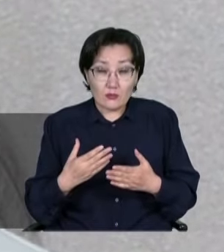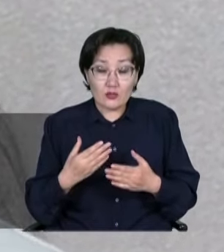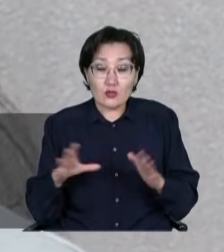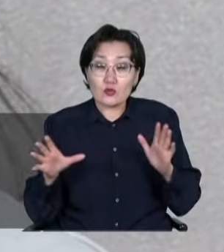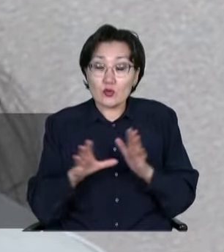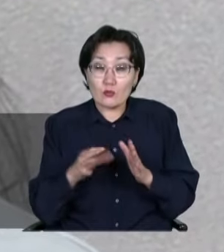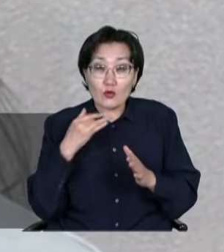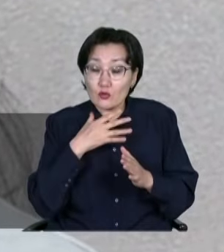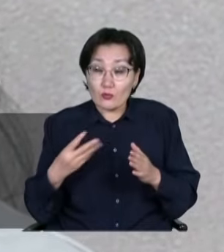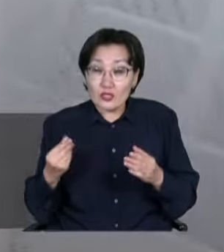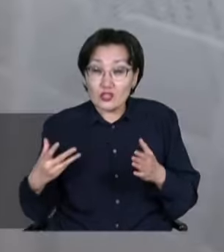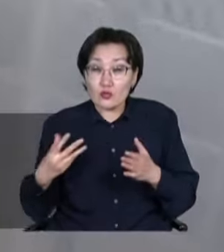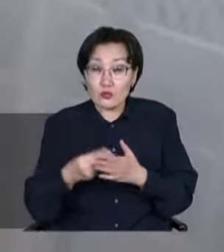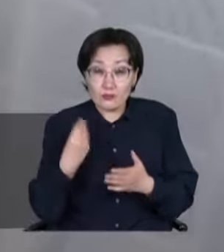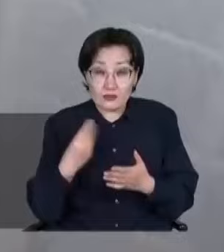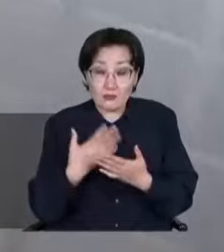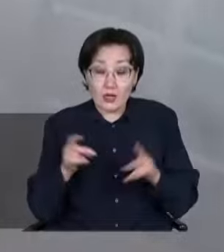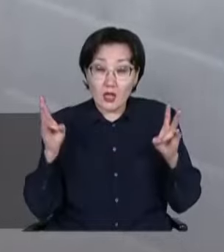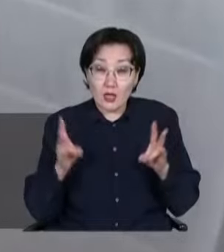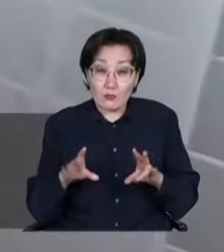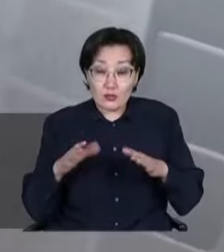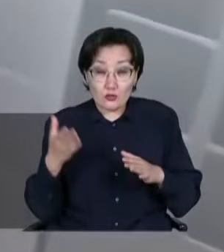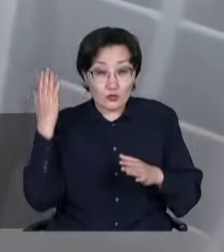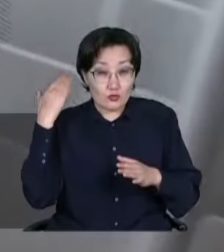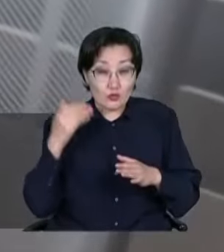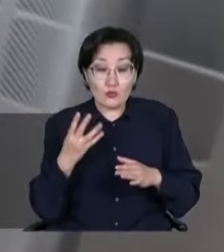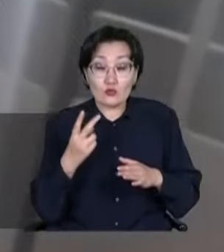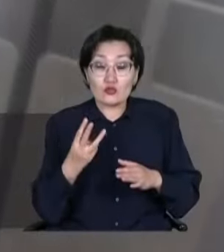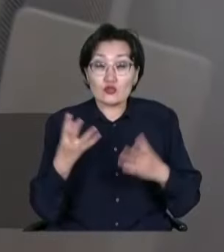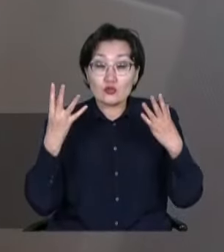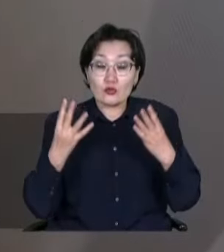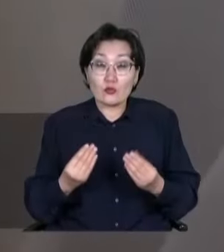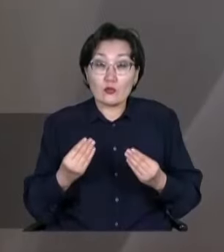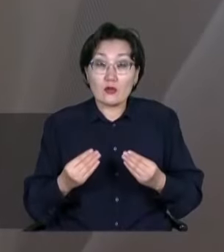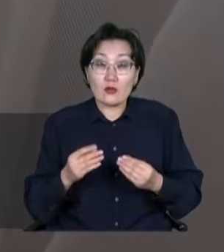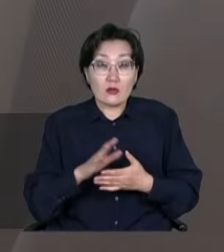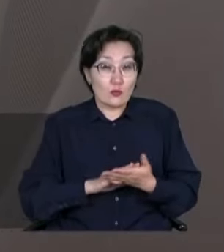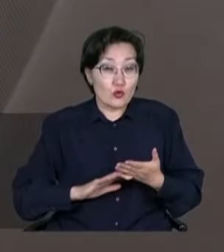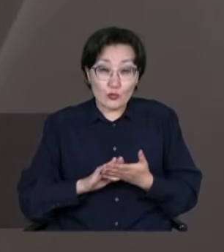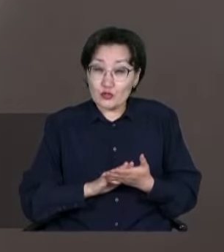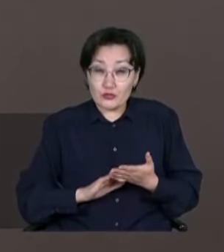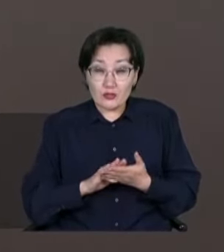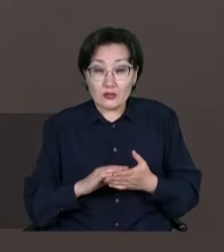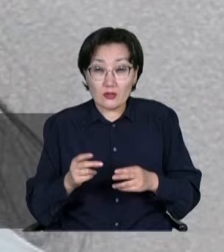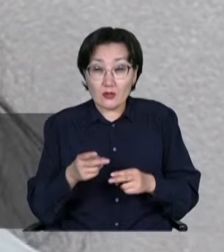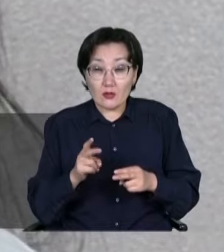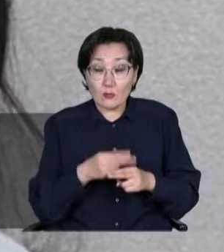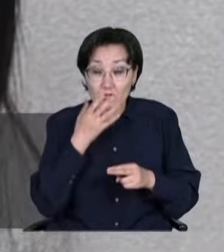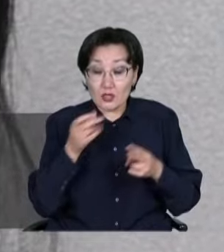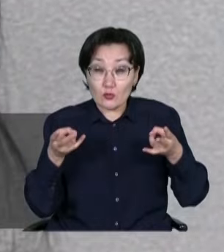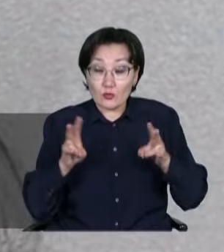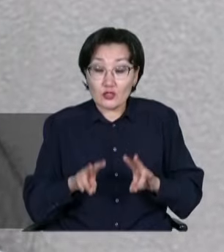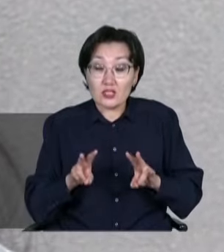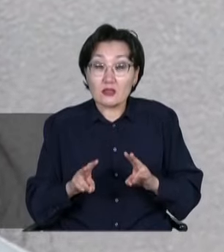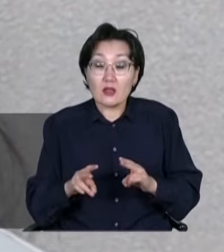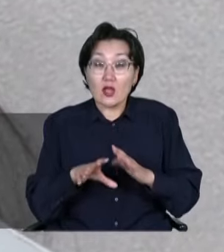тоққа да мысалы көбірек қаражат төлейміз. Авария болып өткенде 4-3 күн дей ма? Мүлде отопление болмады дейді. Насос